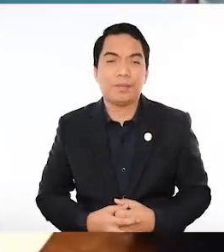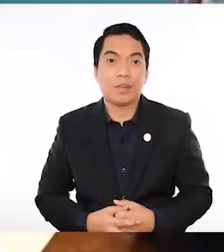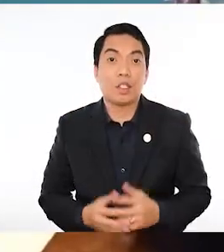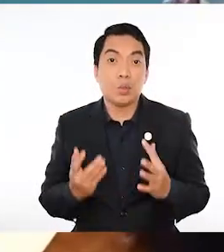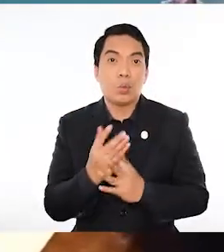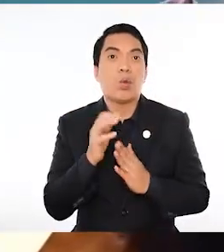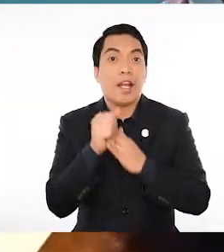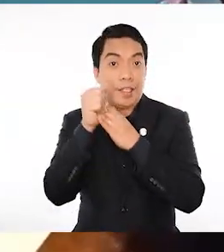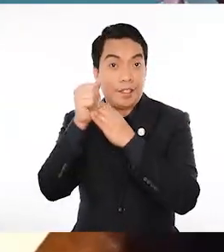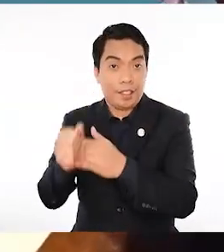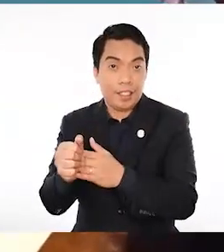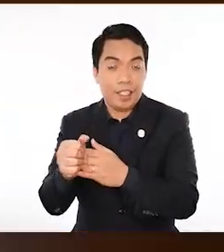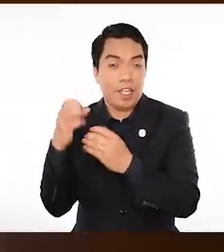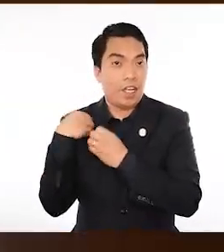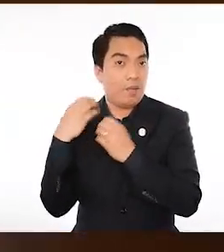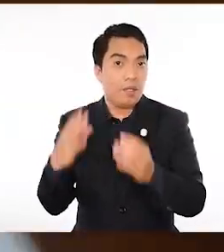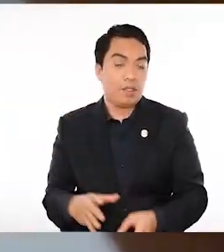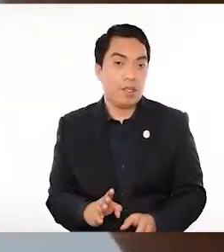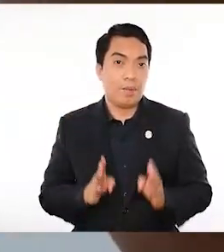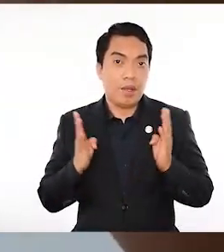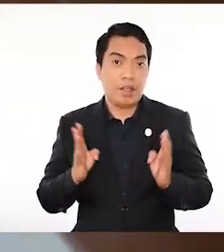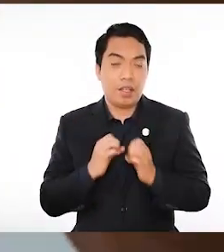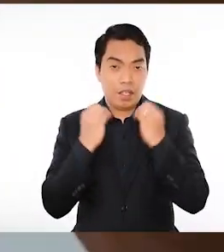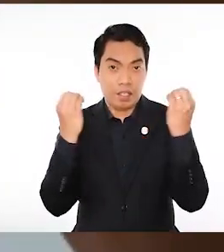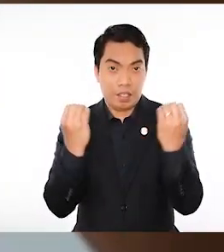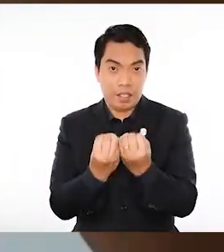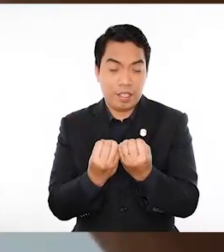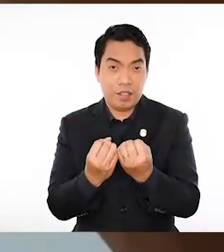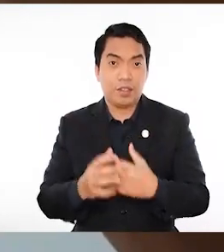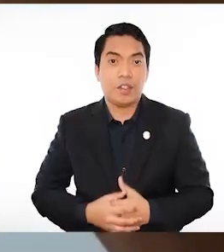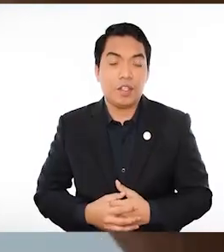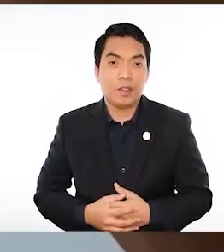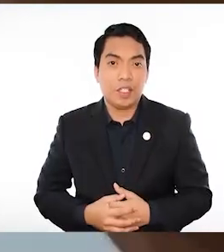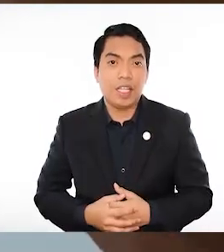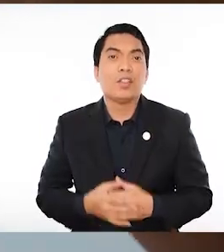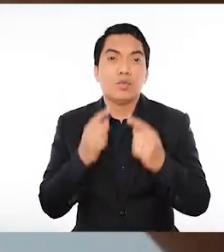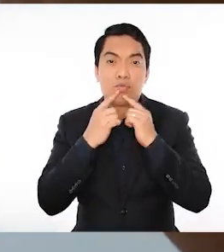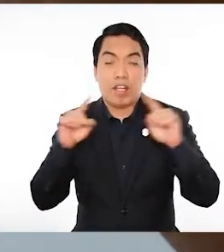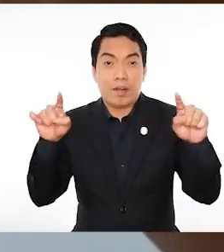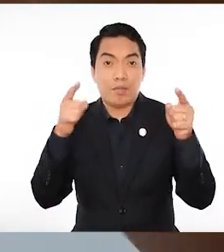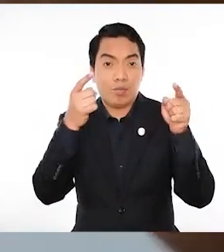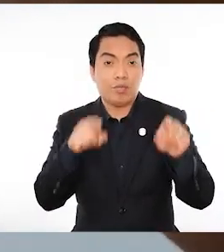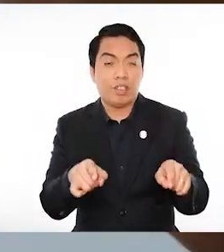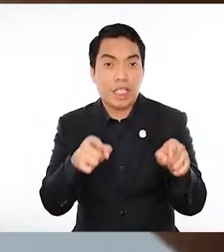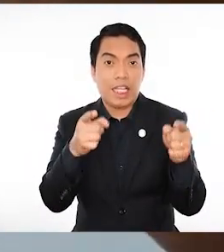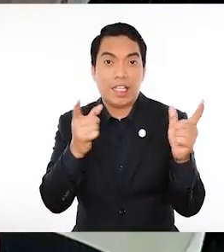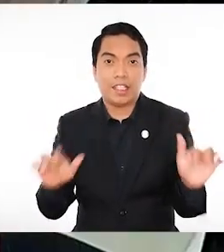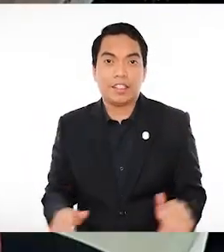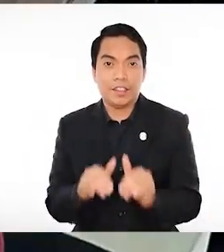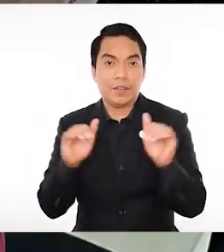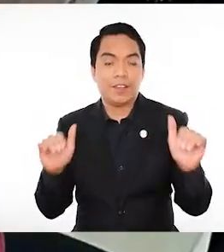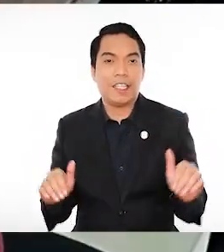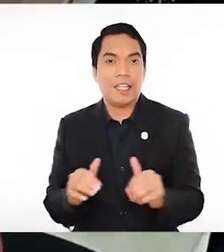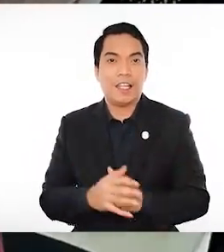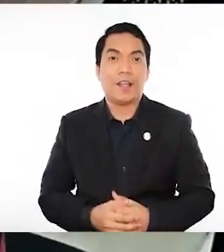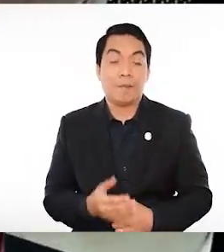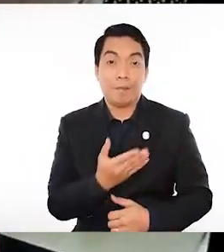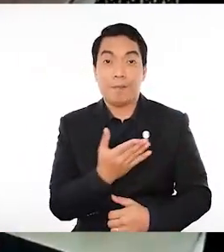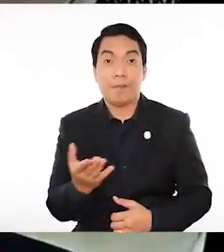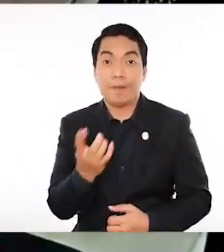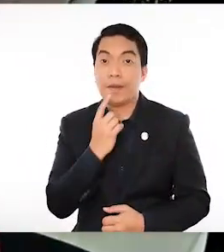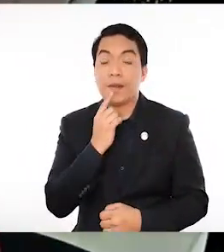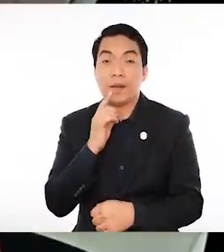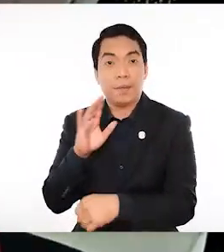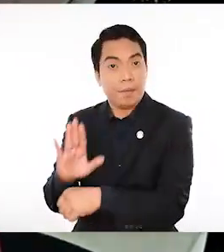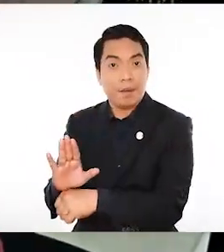may tungkulin sa kapisan ng binhi ay matagumpay nilang naisagawa ang nasabing aktibidad. Pangako naman ng